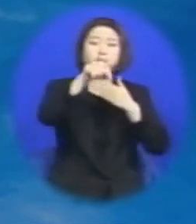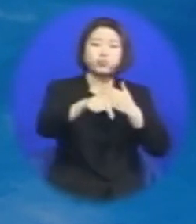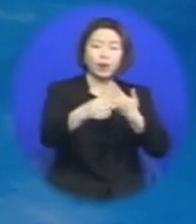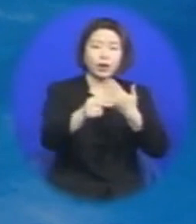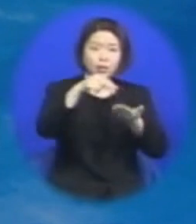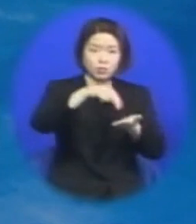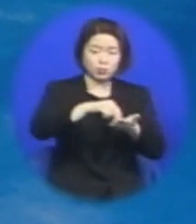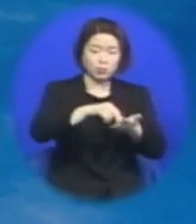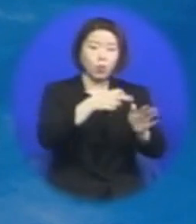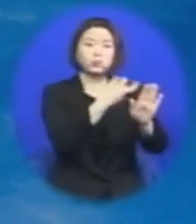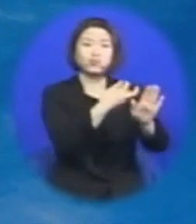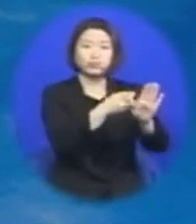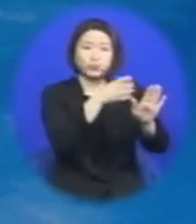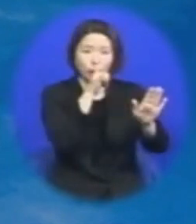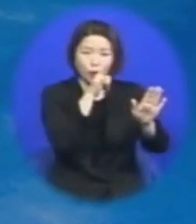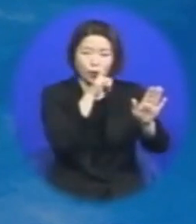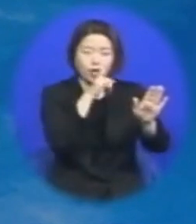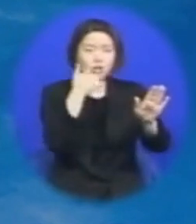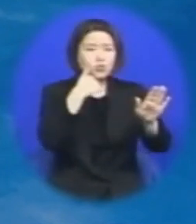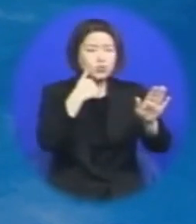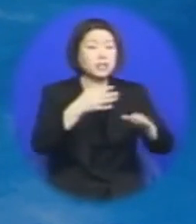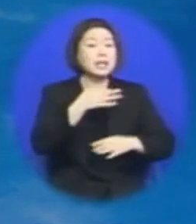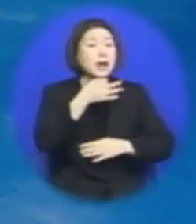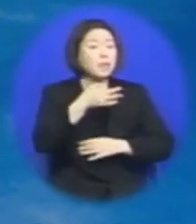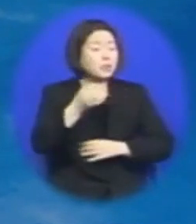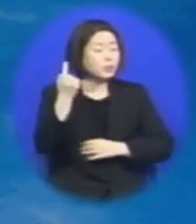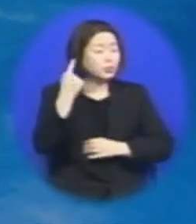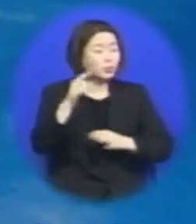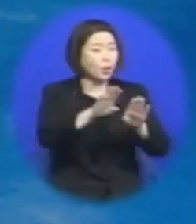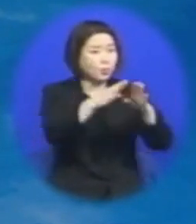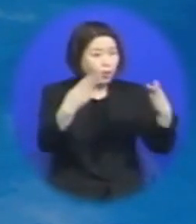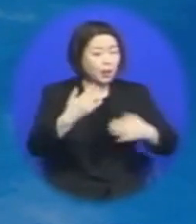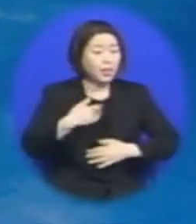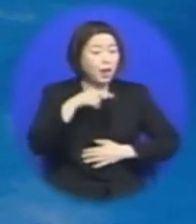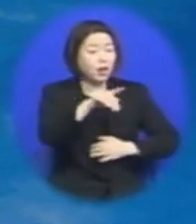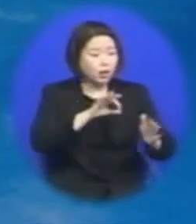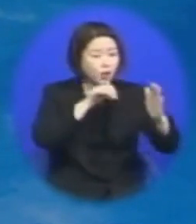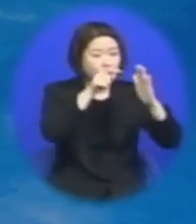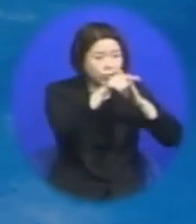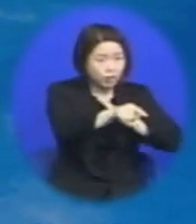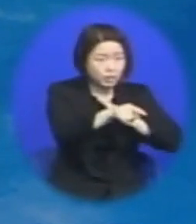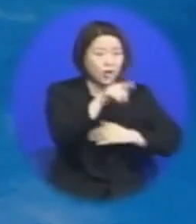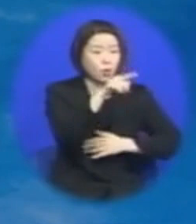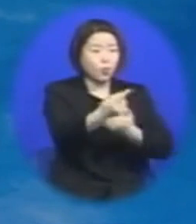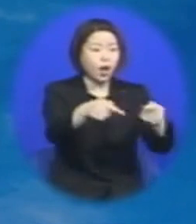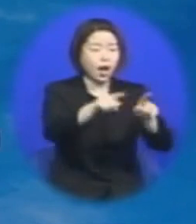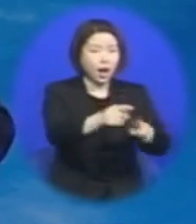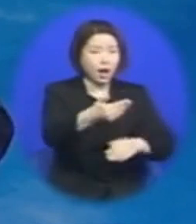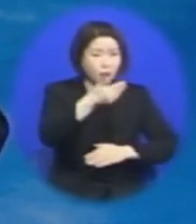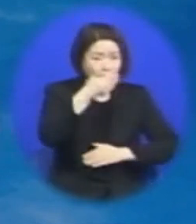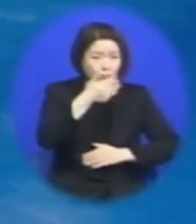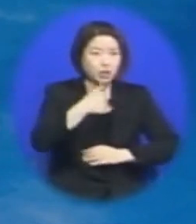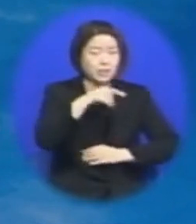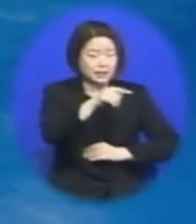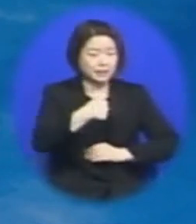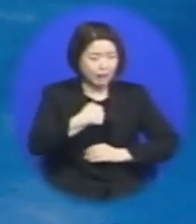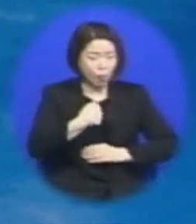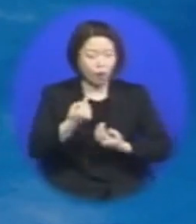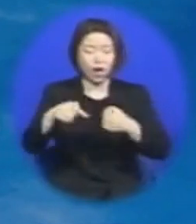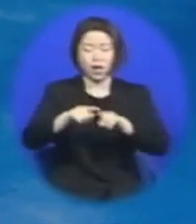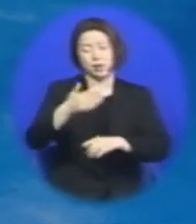두드리고 있다 누구든지 내 음성을 듣고 문을 열면 나는 그에기로 들어가서 그와 함께 먹고 그는 나와 함께